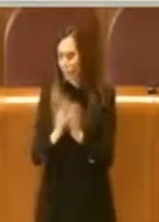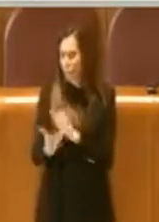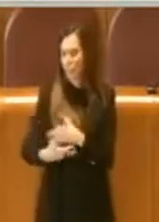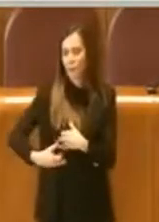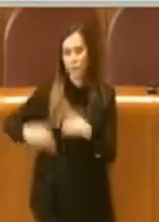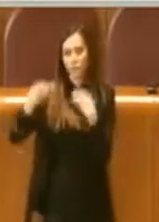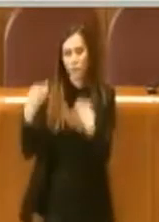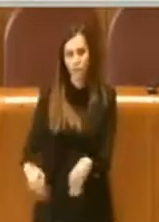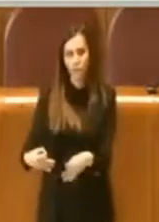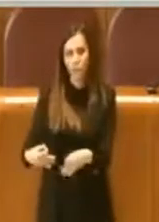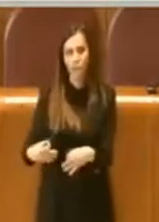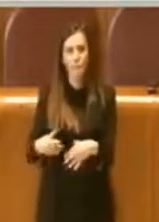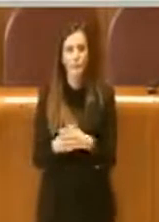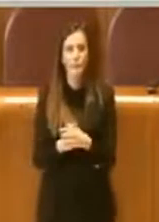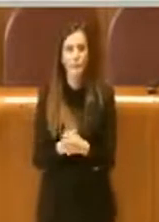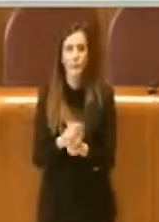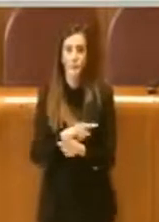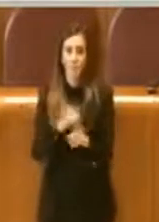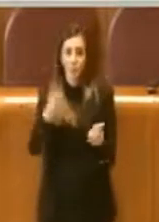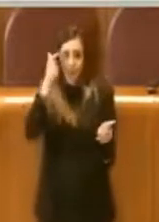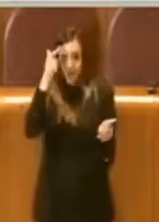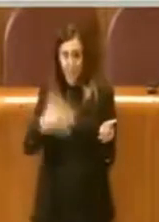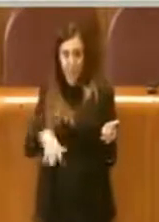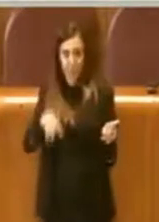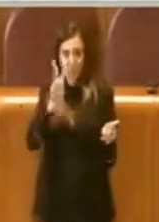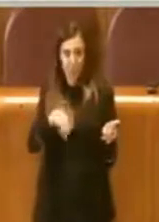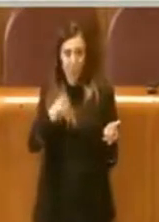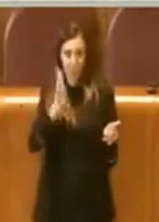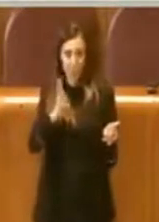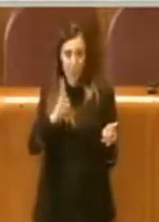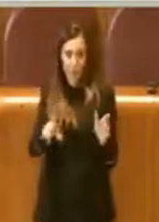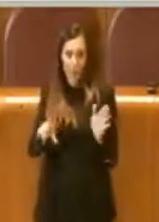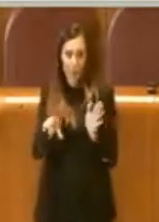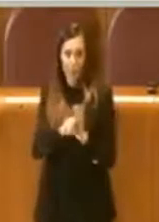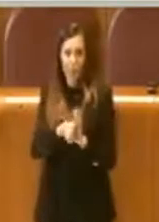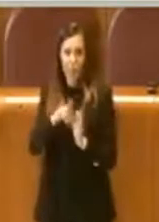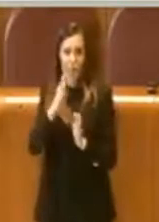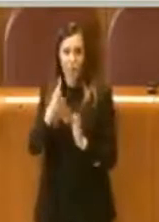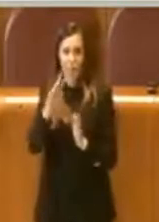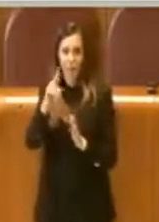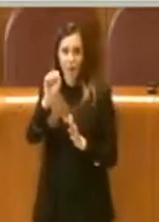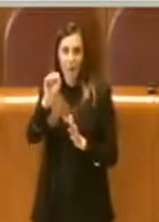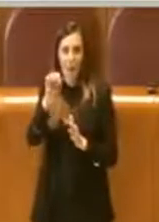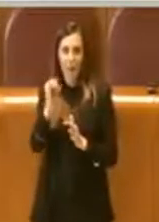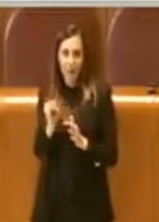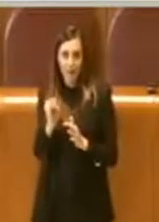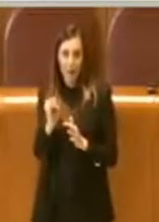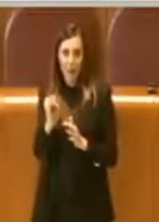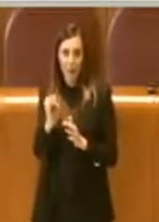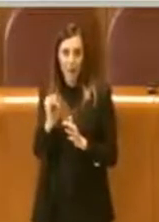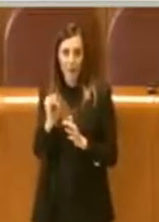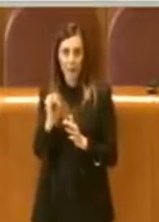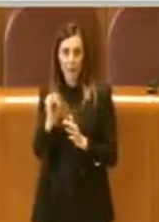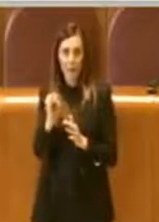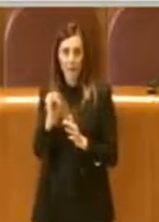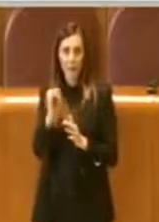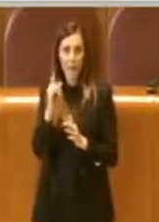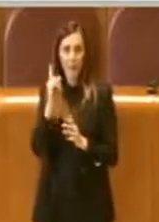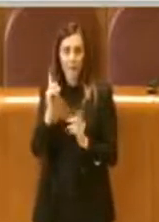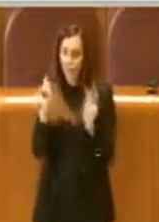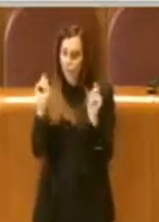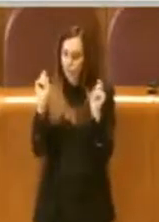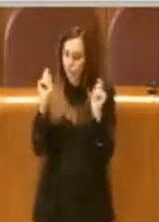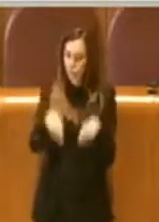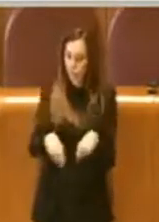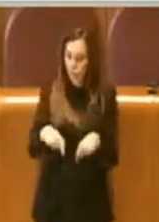Come sapete, nel 2014 la legge Brai ha di fatto attivato